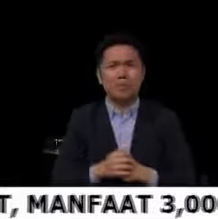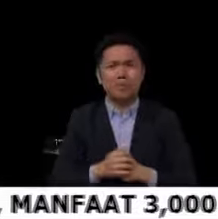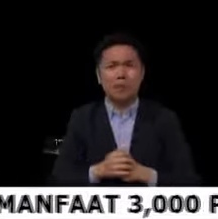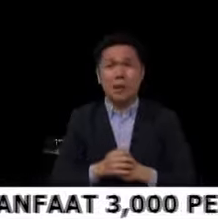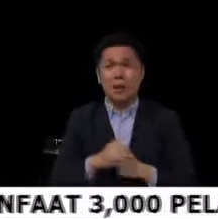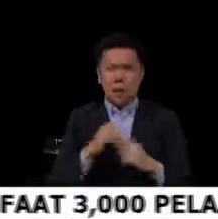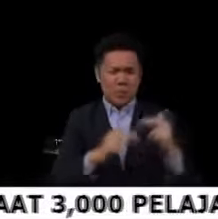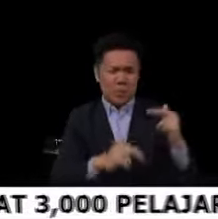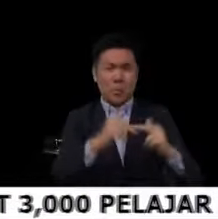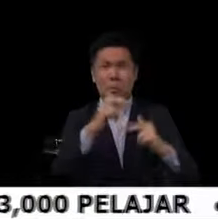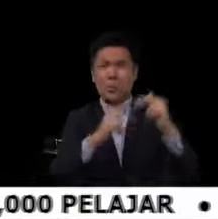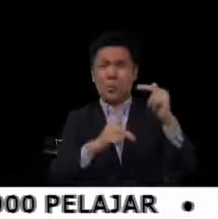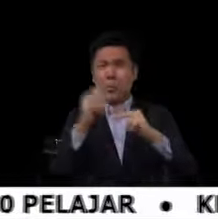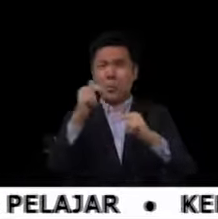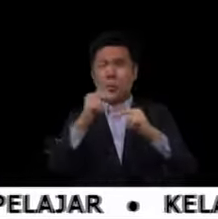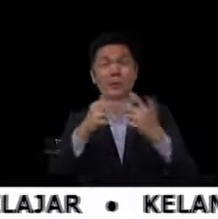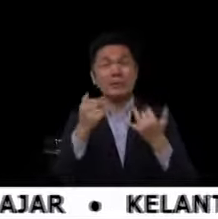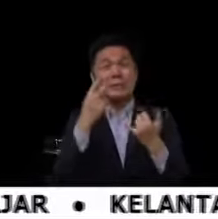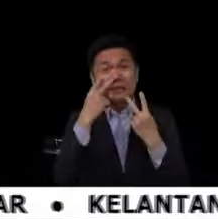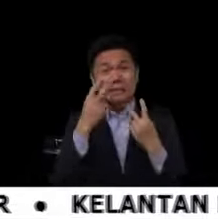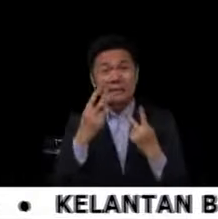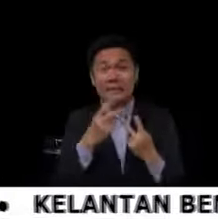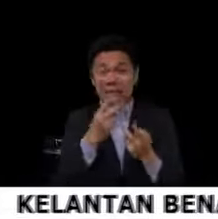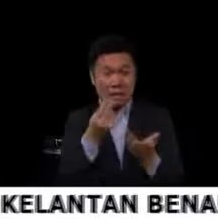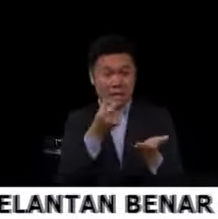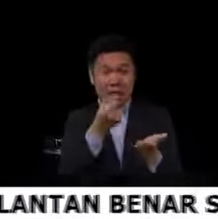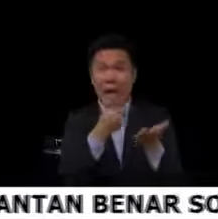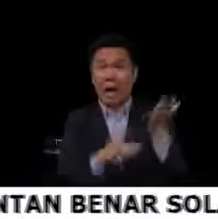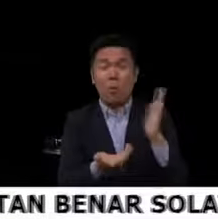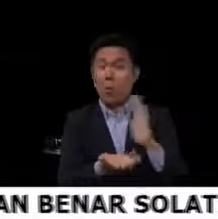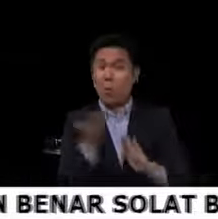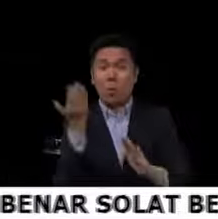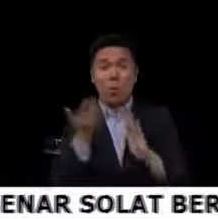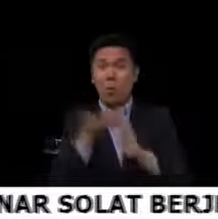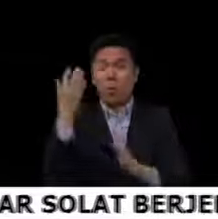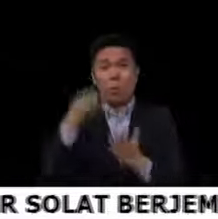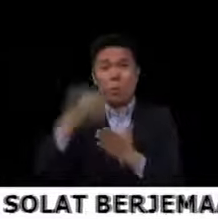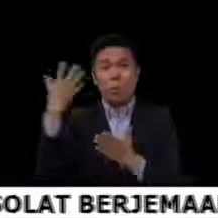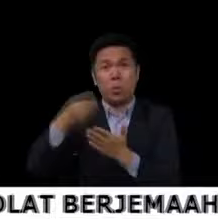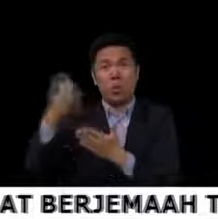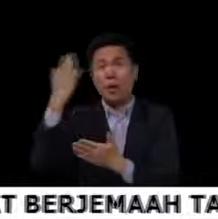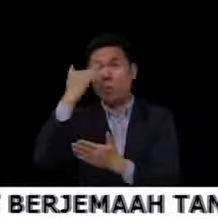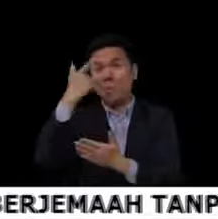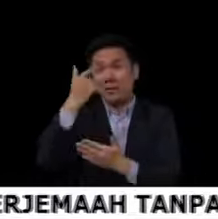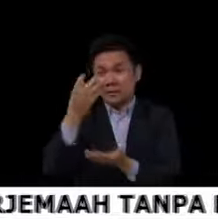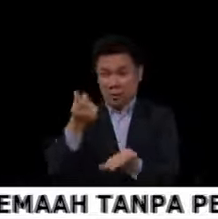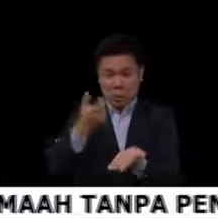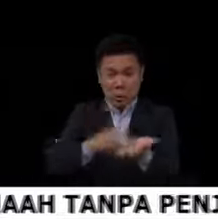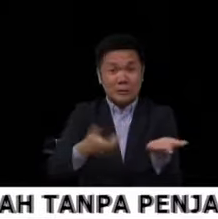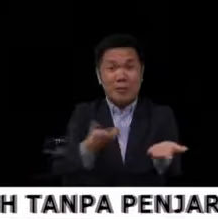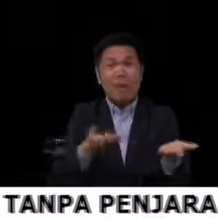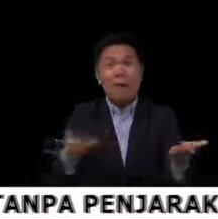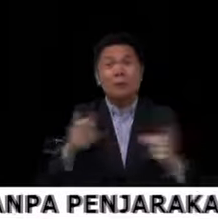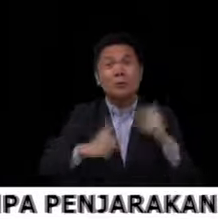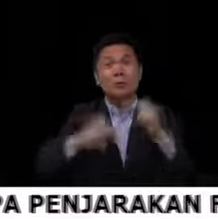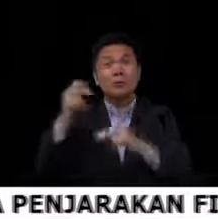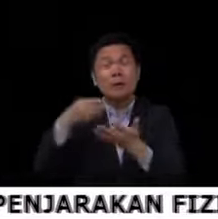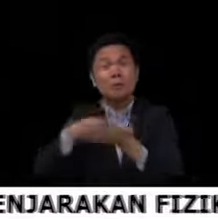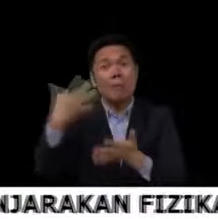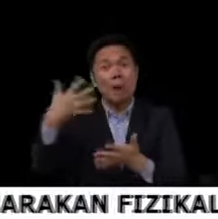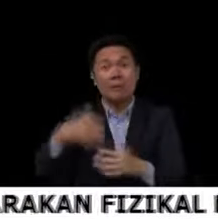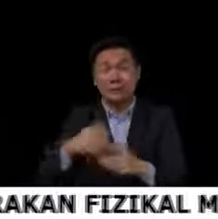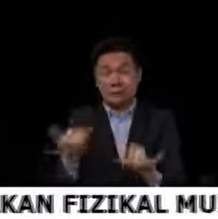pembinaan dan timbul kegusaran bahwa hartanah akan meningkat disebabkan oleh out pembinaannya semakin meningkat kekea